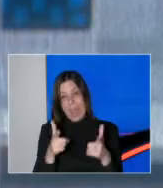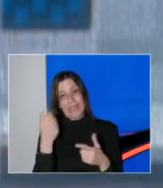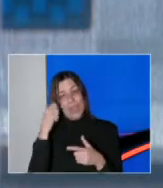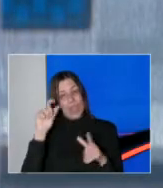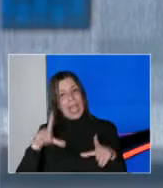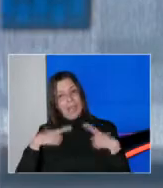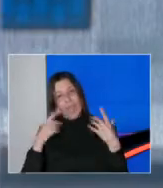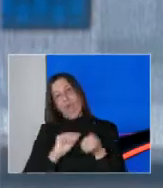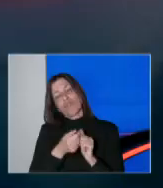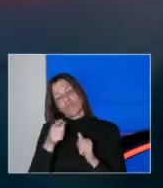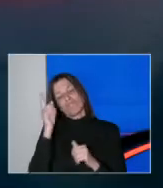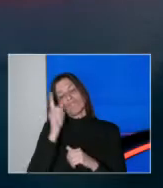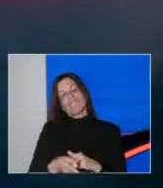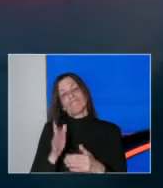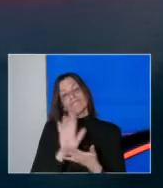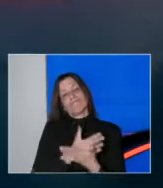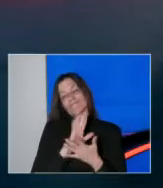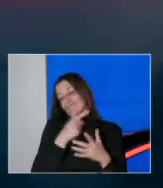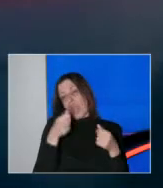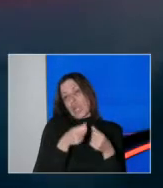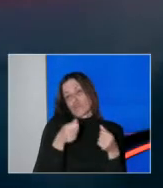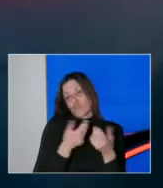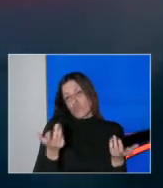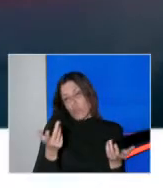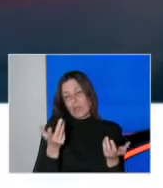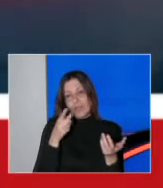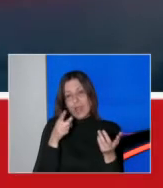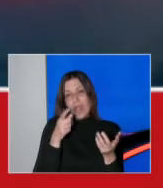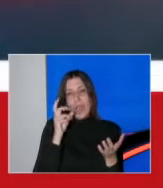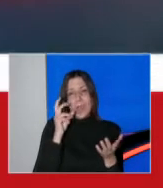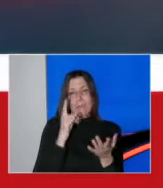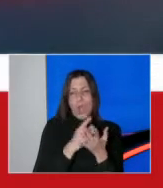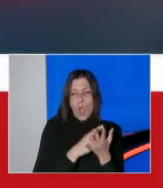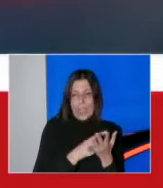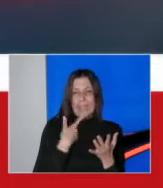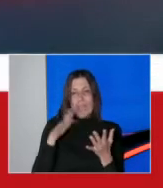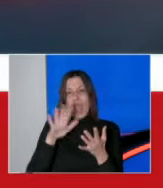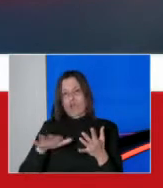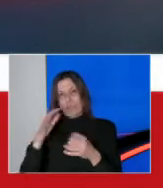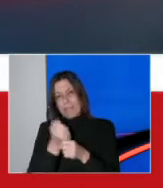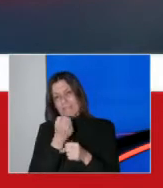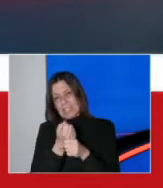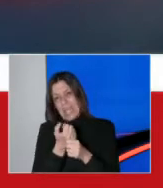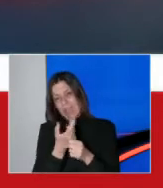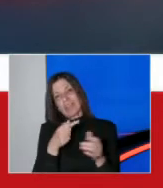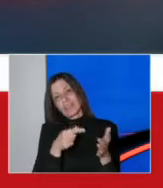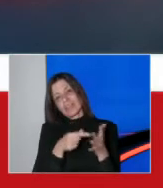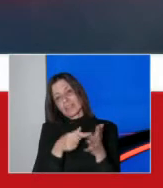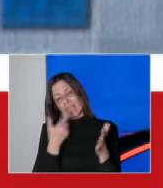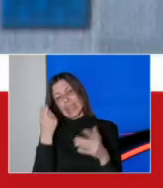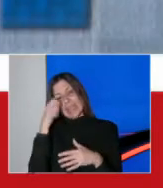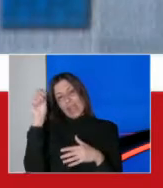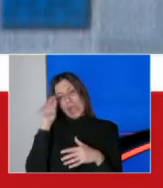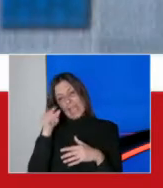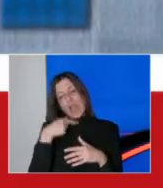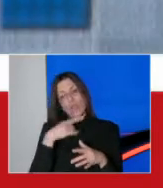שזה גזירת גורל שלא בכך קשורה, את יודעת, למחוקקים ולרשות המבצעת, כי ההתייקרויות